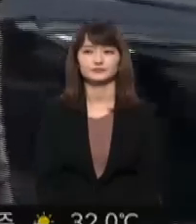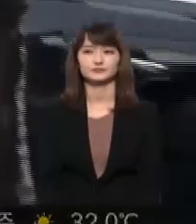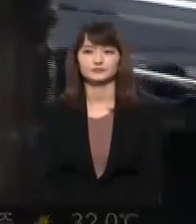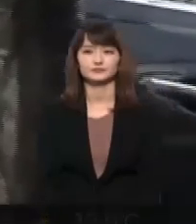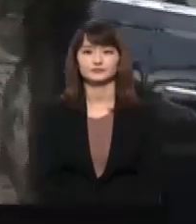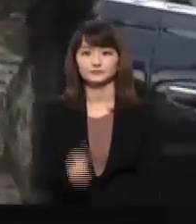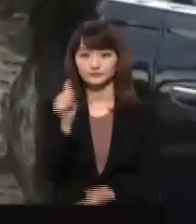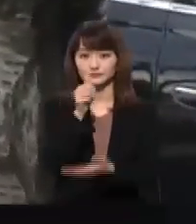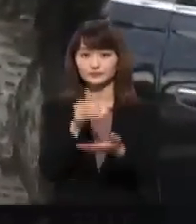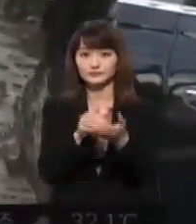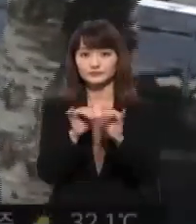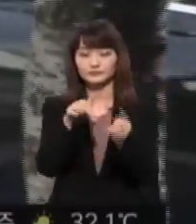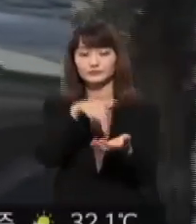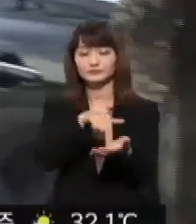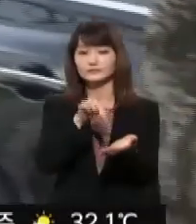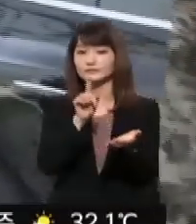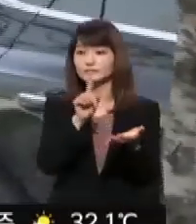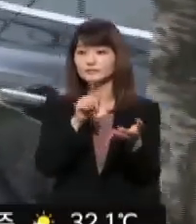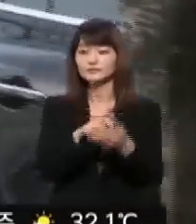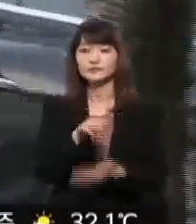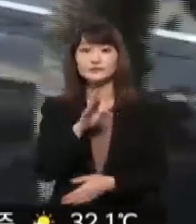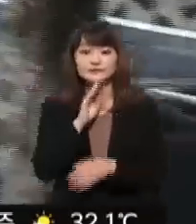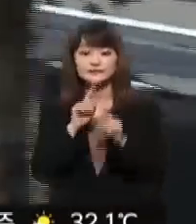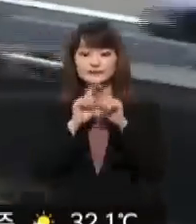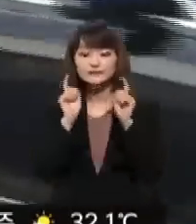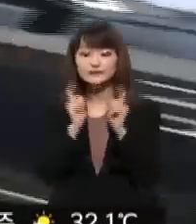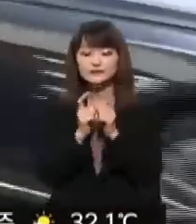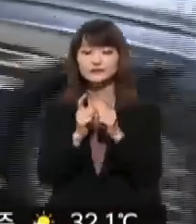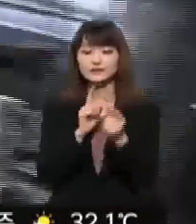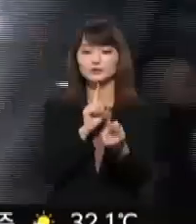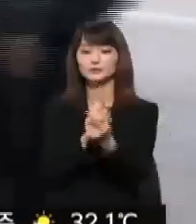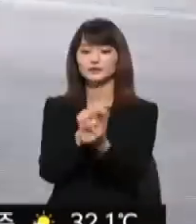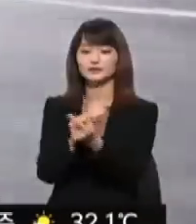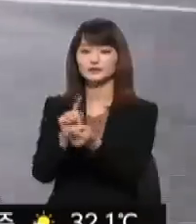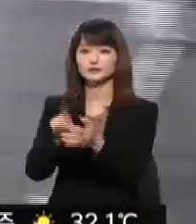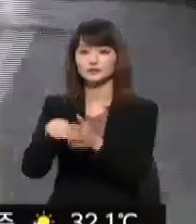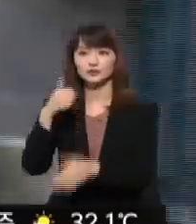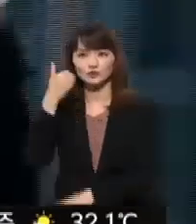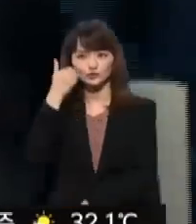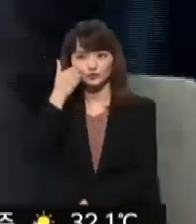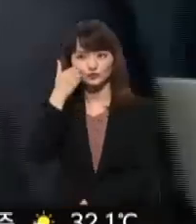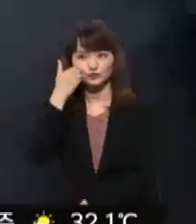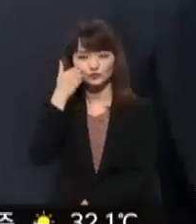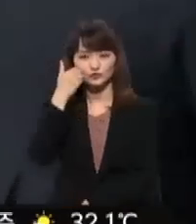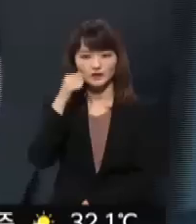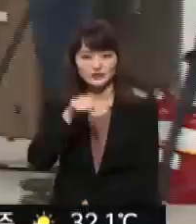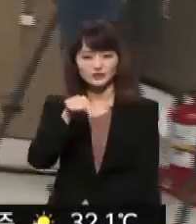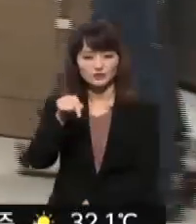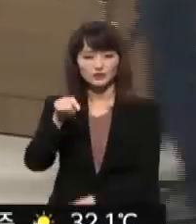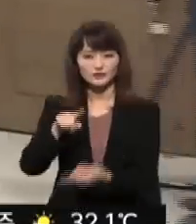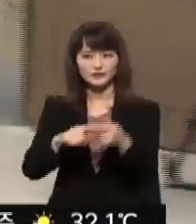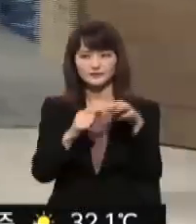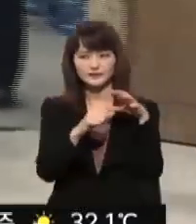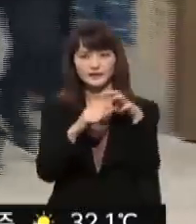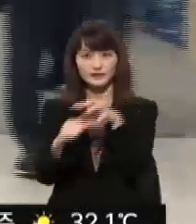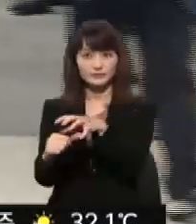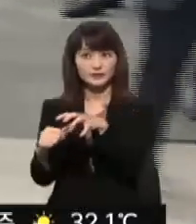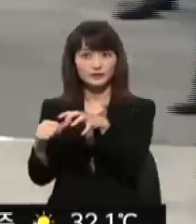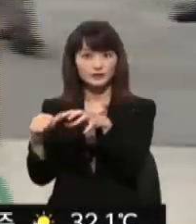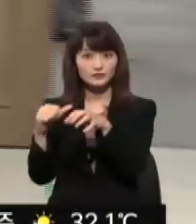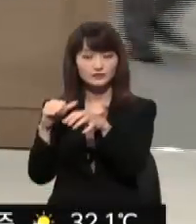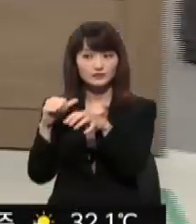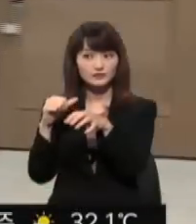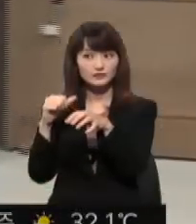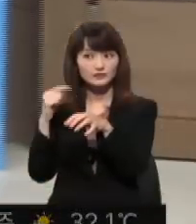윤희석 대변인님은 어떻게 보십니까 실제 사석에서 경찰들이 이거 누구누구가 자꾸 압박해 나는 얘기가